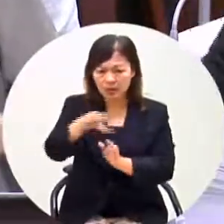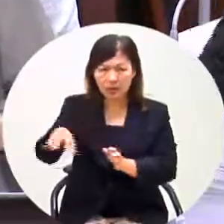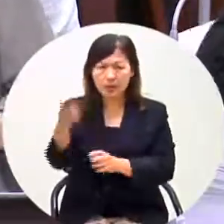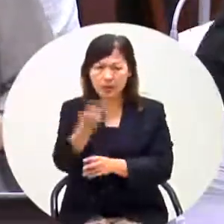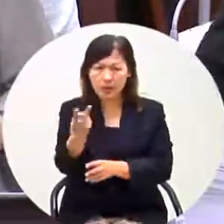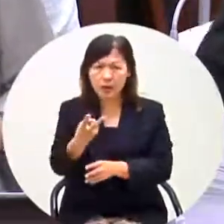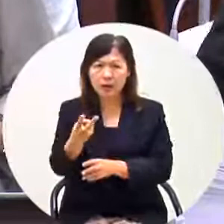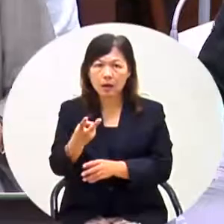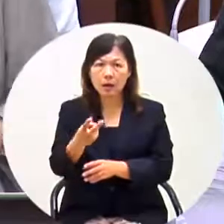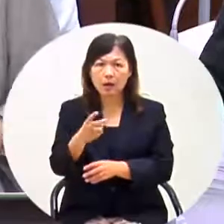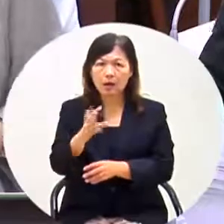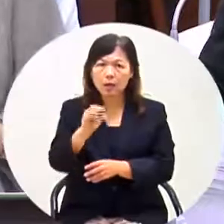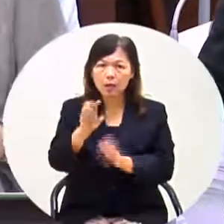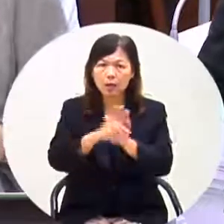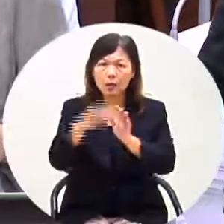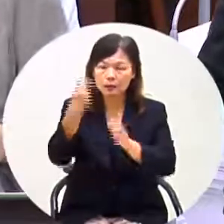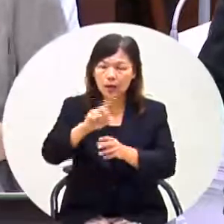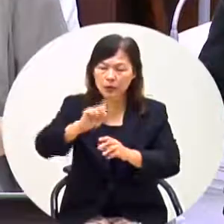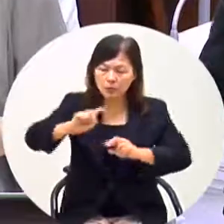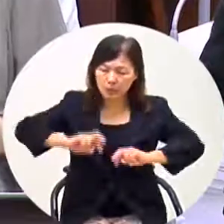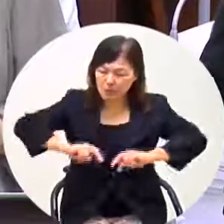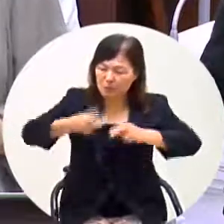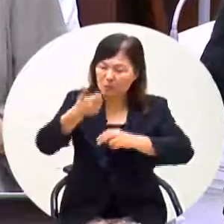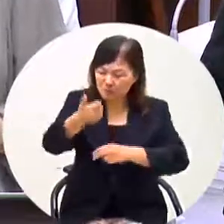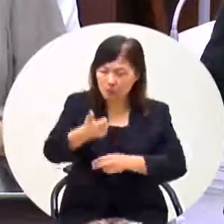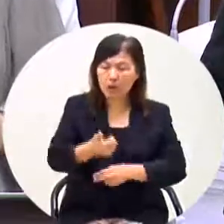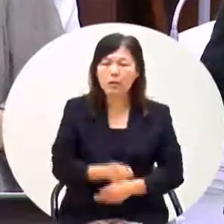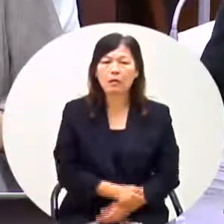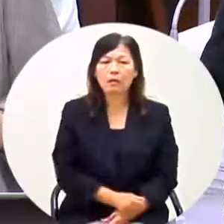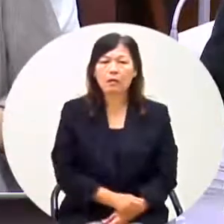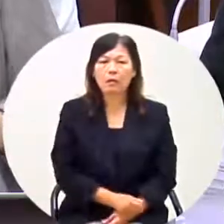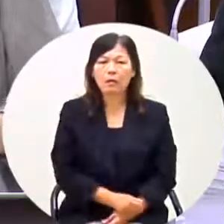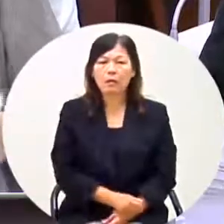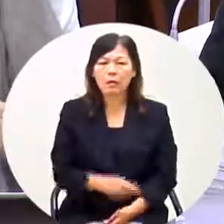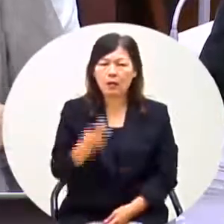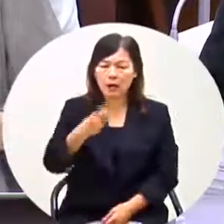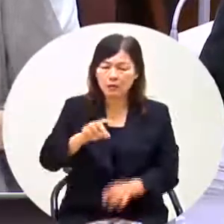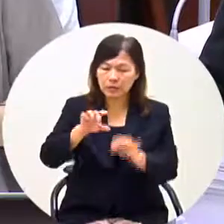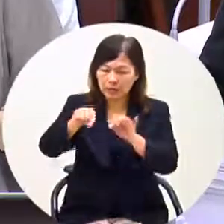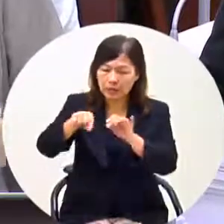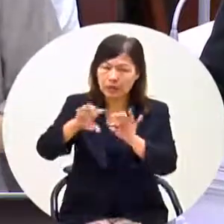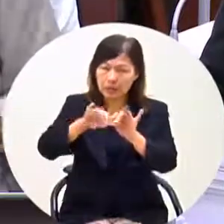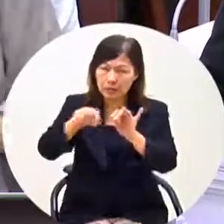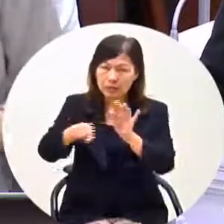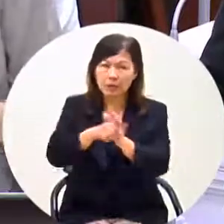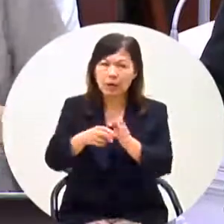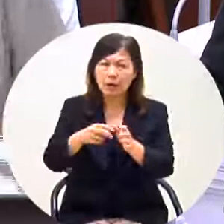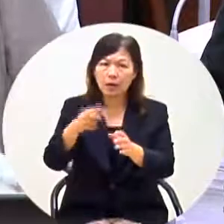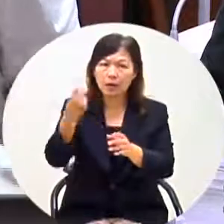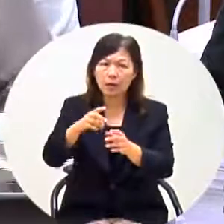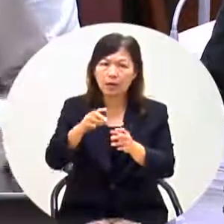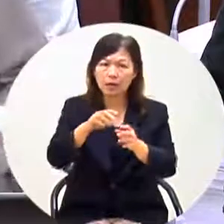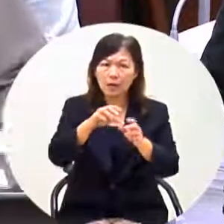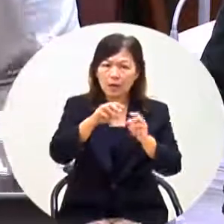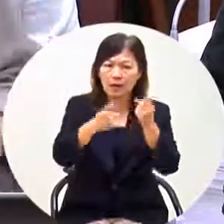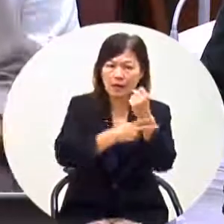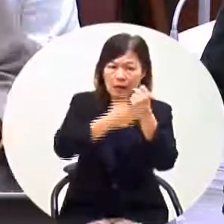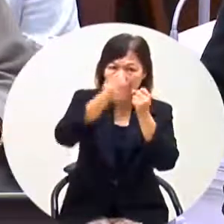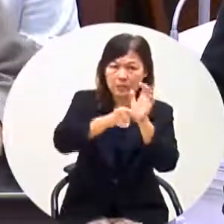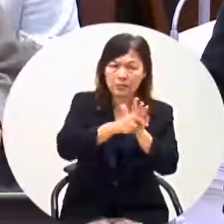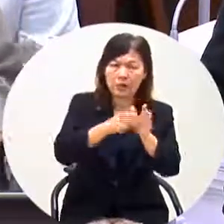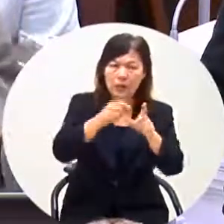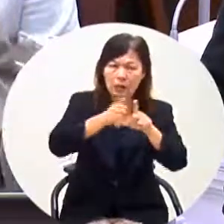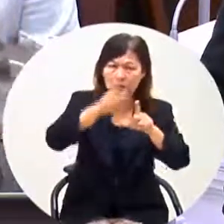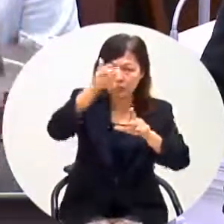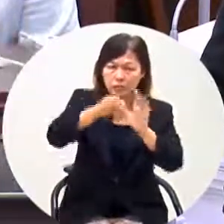的改造。那或者说那个地方，我想你也可以跟当地的里长、区长来进行了解，让我了